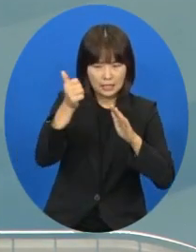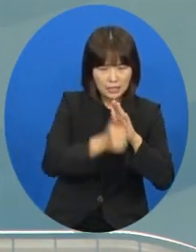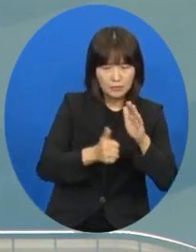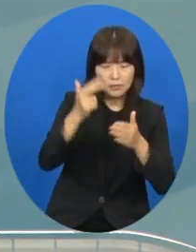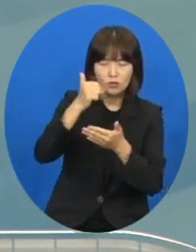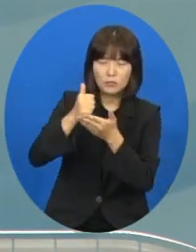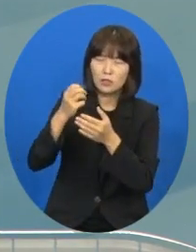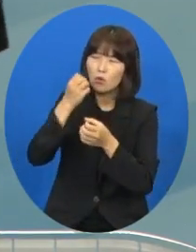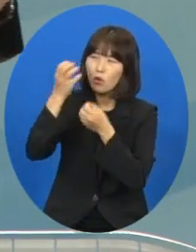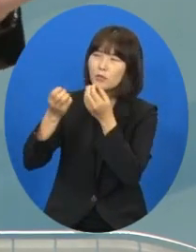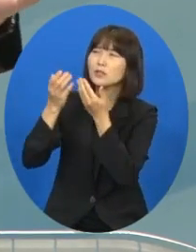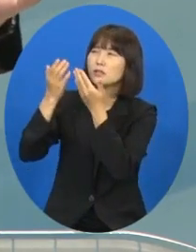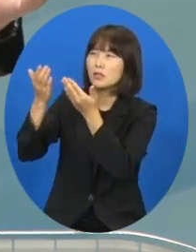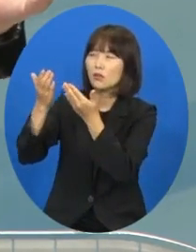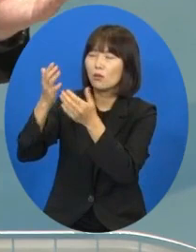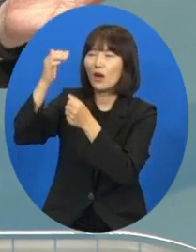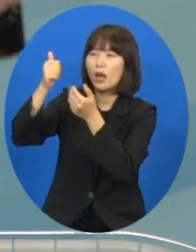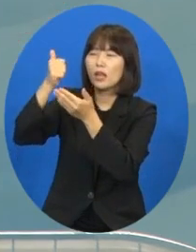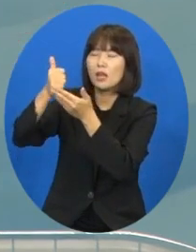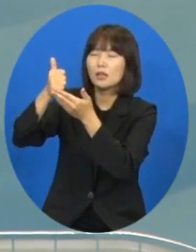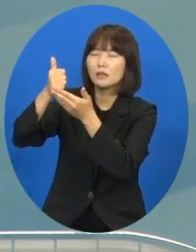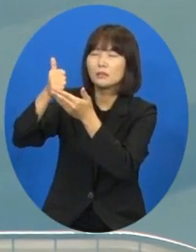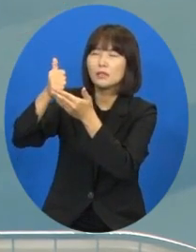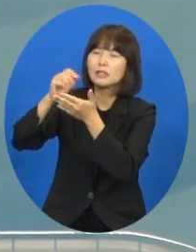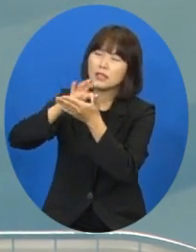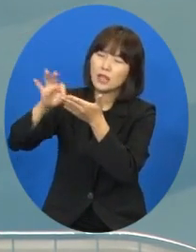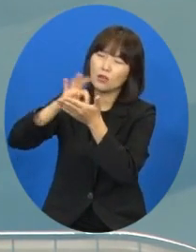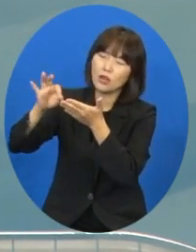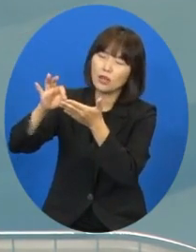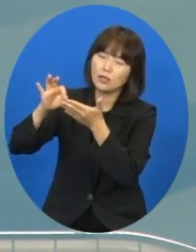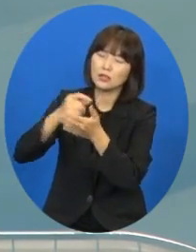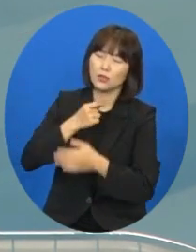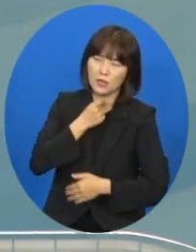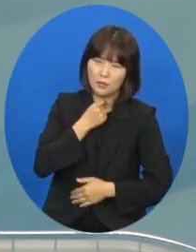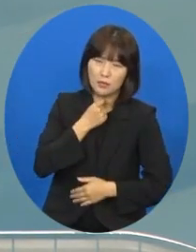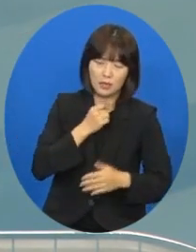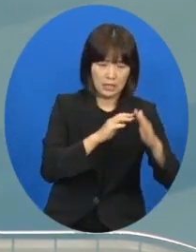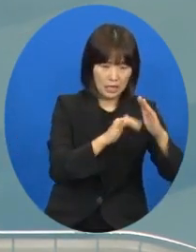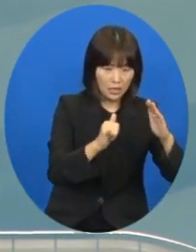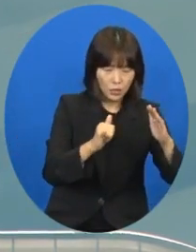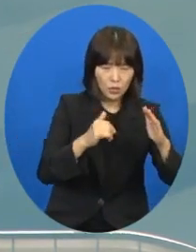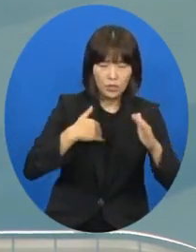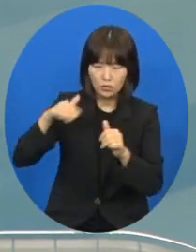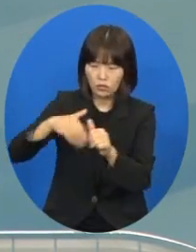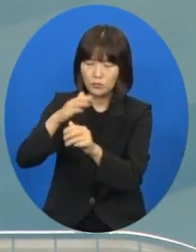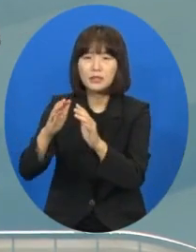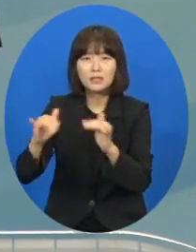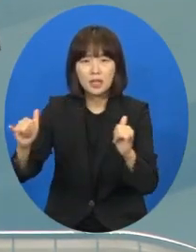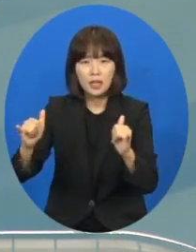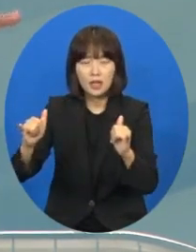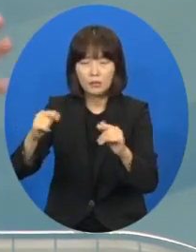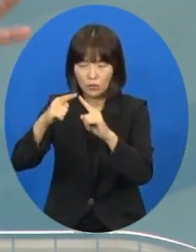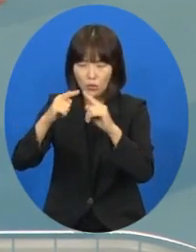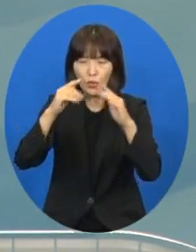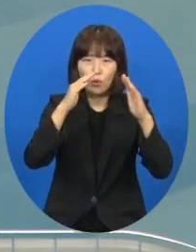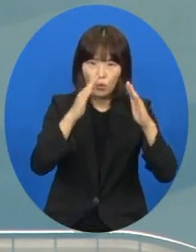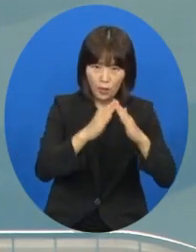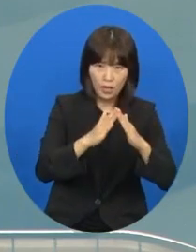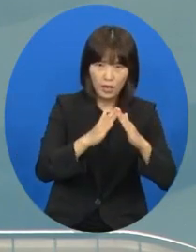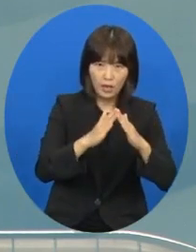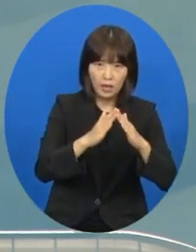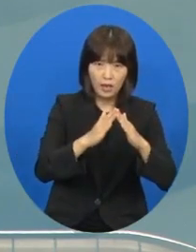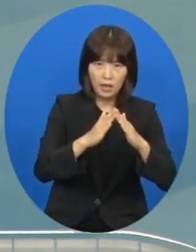주님께 고백하고 하나님의 손에 쓰시기를 원합니다. 가족에게, 내 주변 사람에게, 교회에,